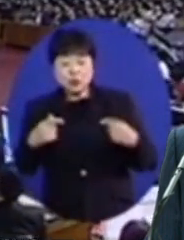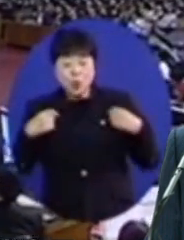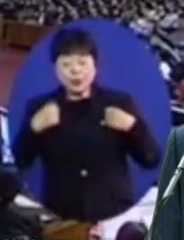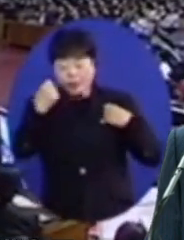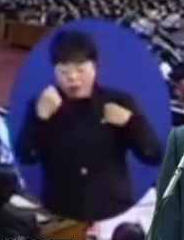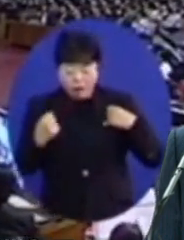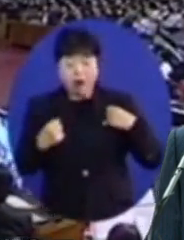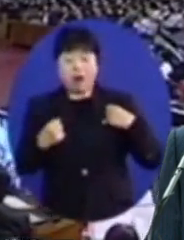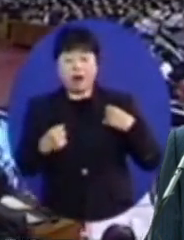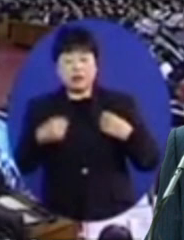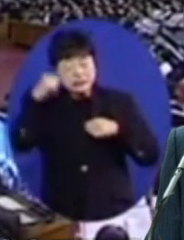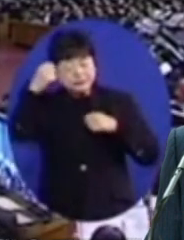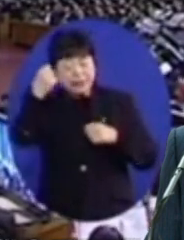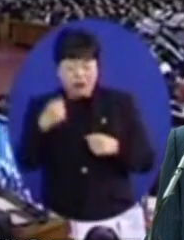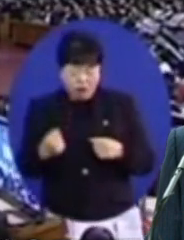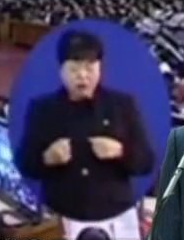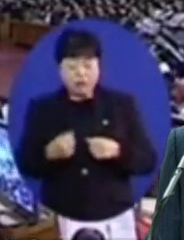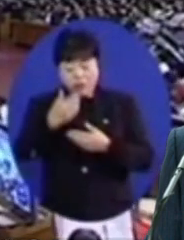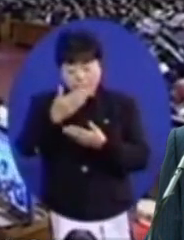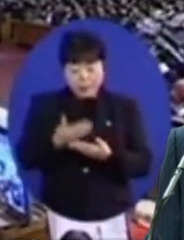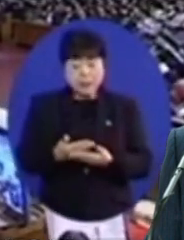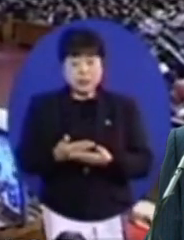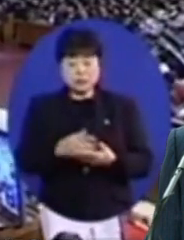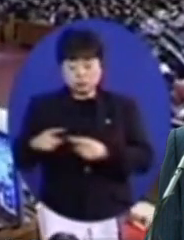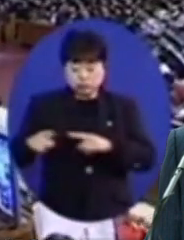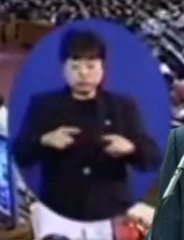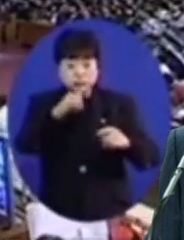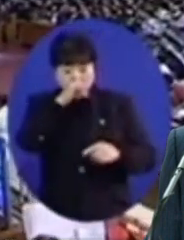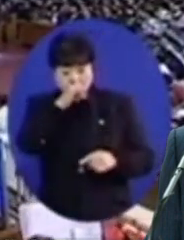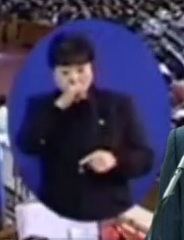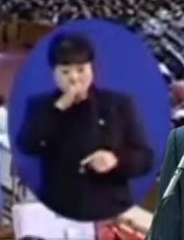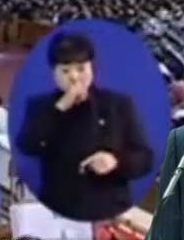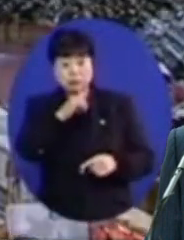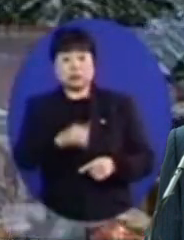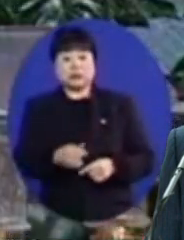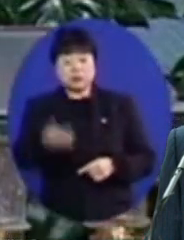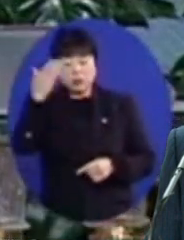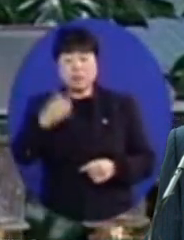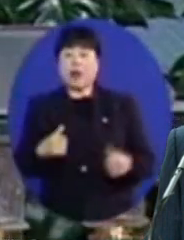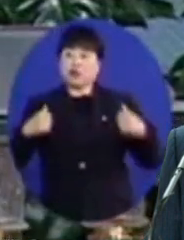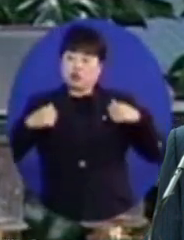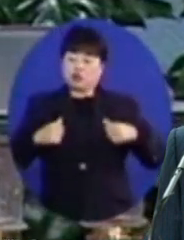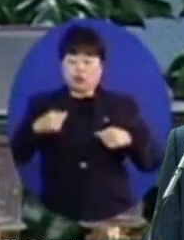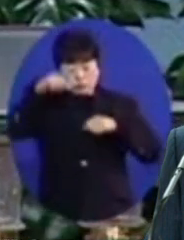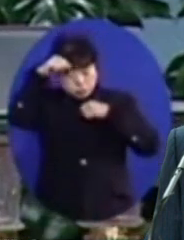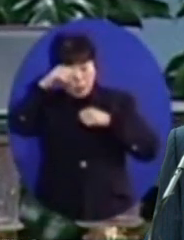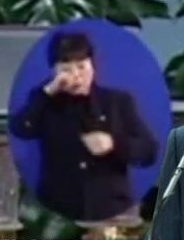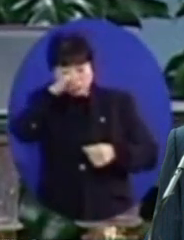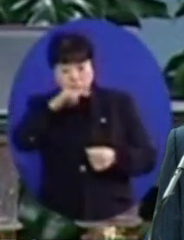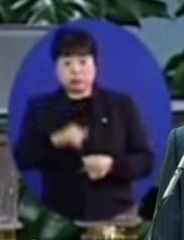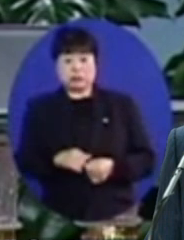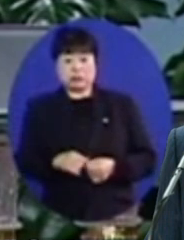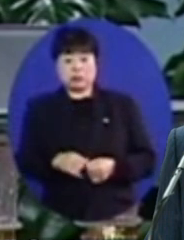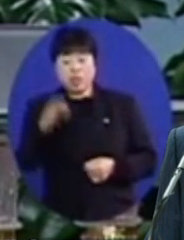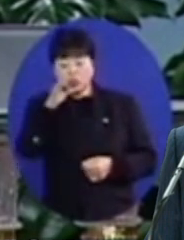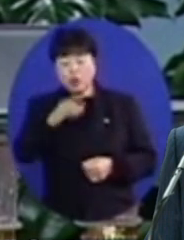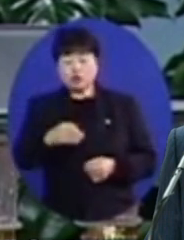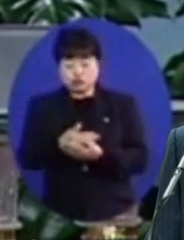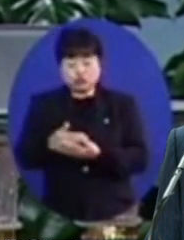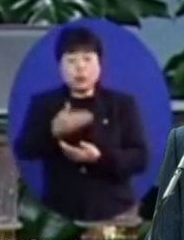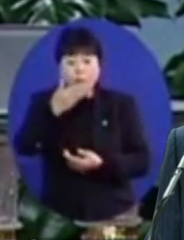옷들 입던 신발들 그걸 받아 누렸습니다 저도 그것을 많이 받았습니다 신발도 받고 꿀꿀이 죽도